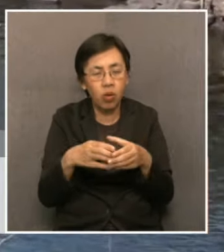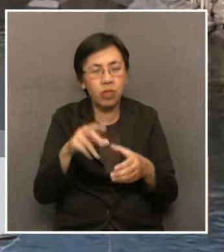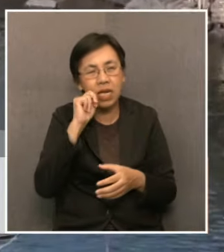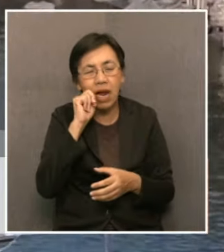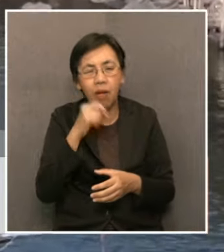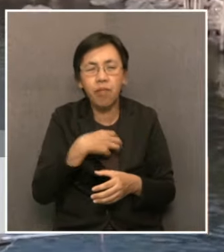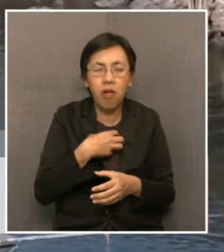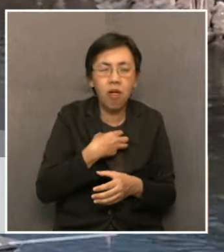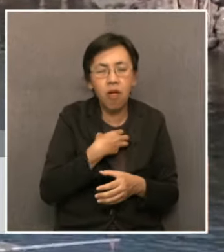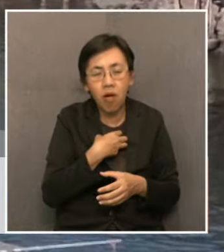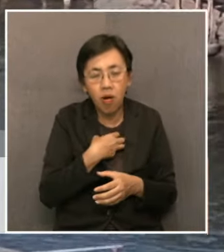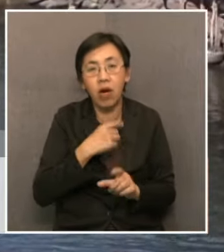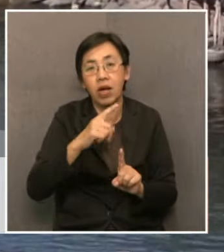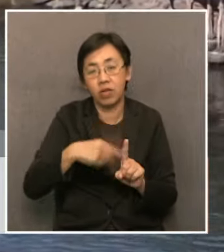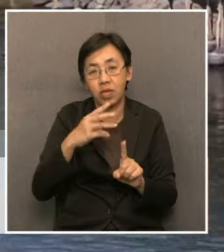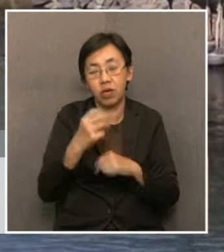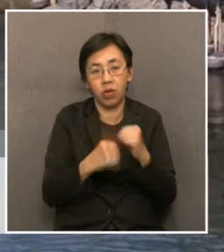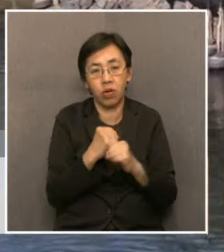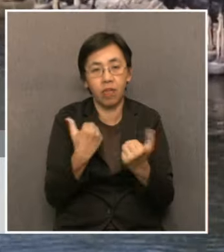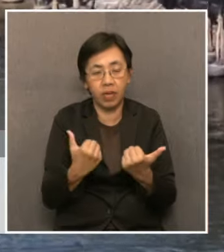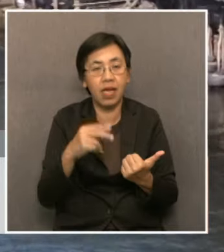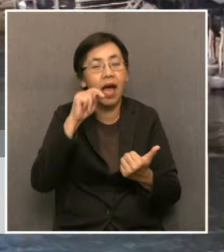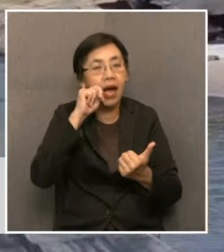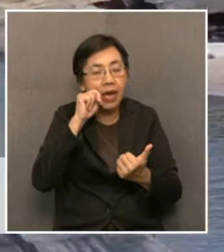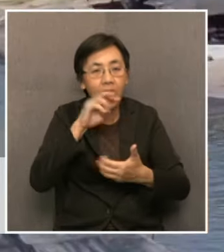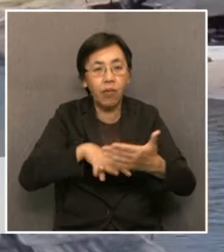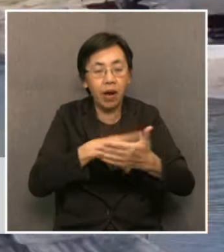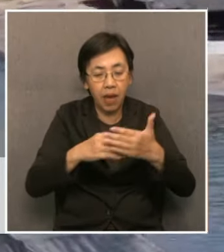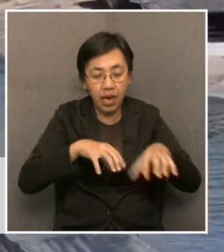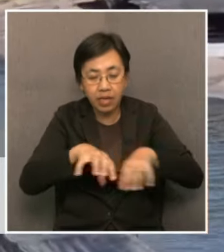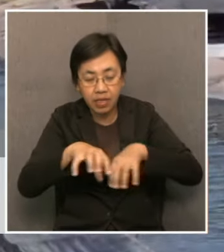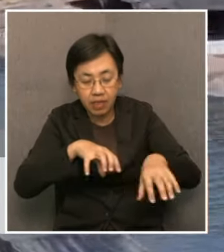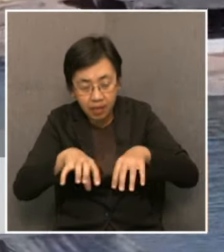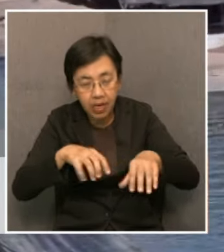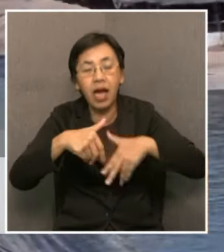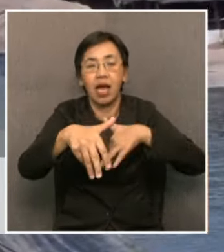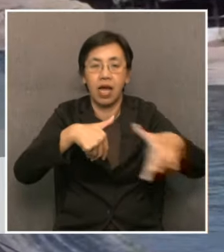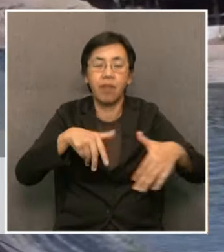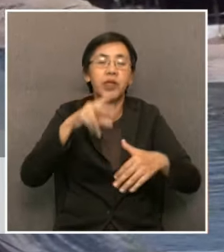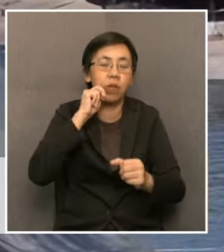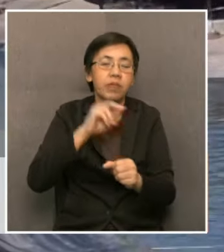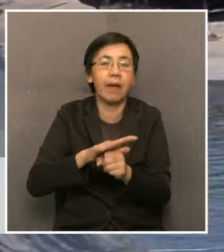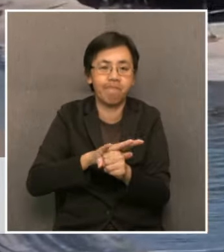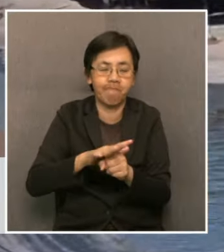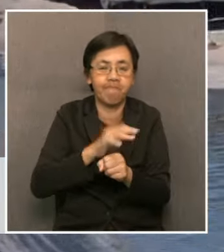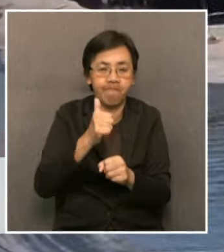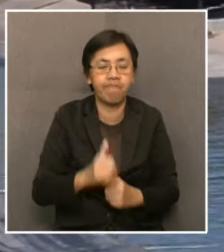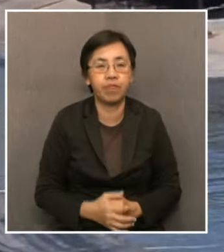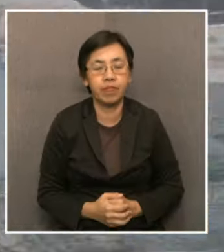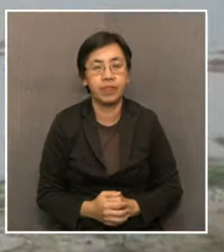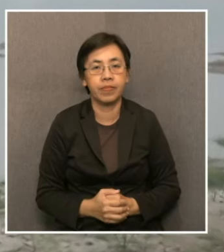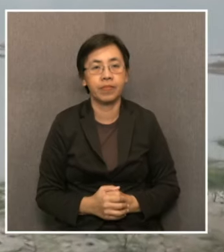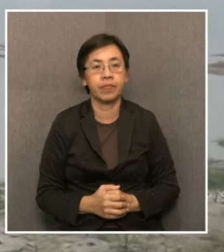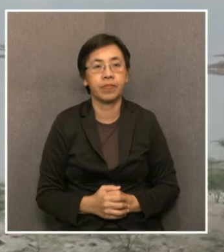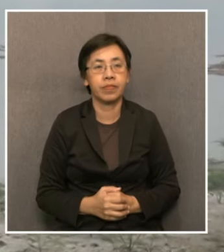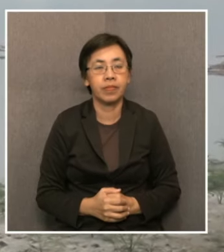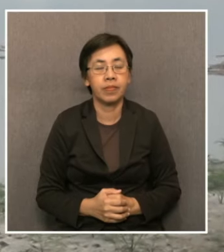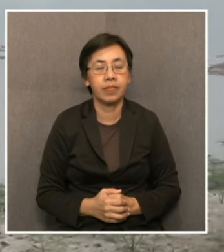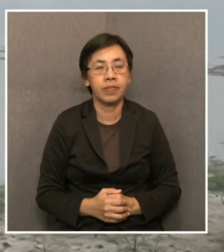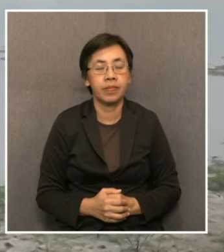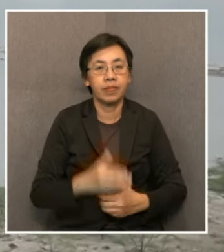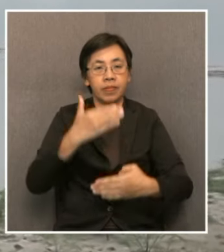นี้เพื่อวางแผนการใช้น้ำให้เพียงพอต่อประชาชนครับ ด้านจังหวัดอุทัยธานีที่บริเวณเหนือเขื่อนวังร่มเกล้านะ